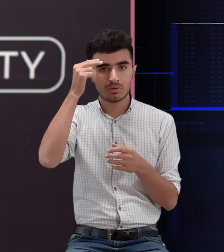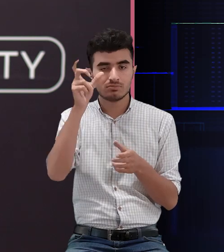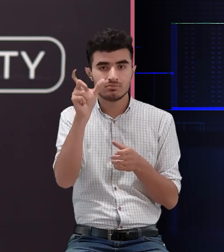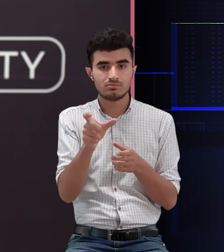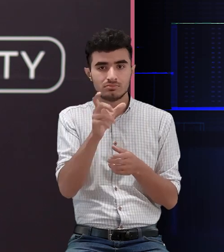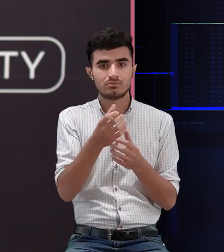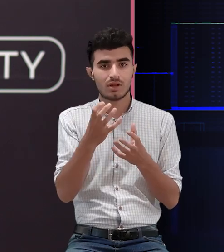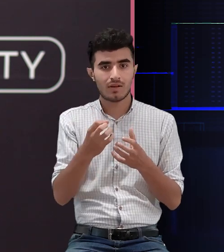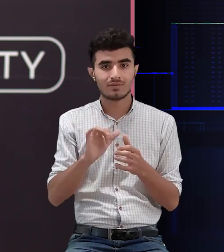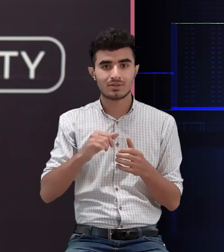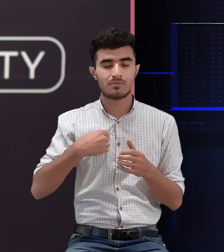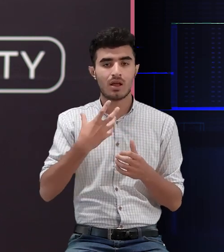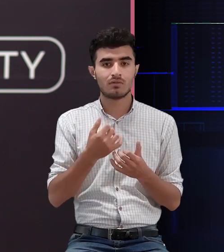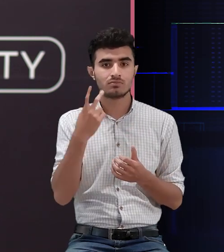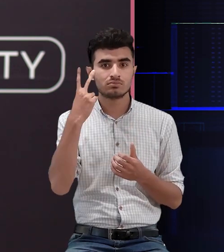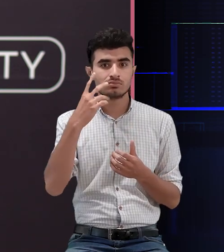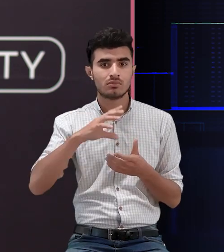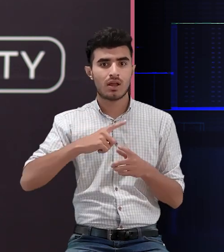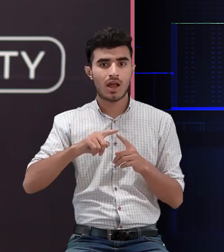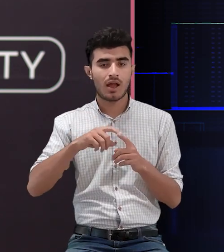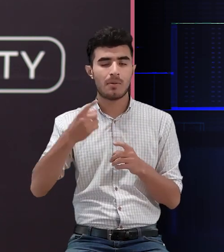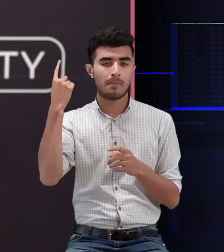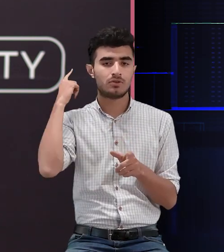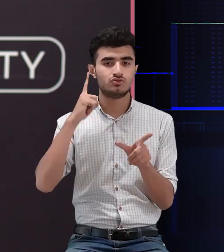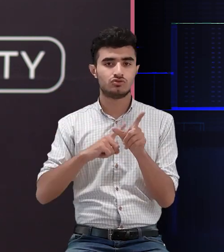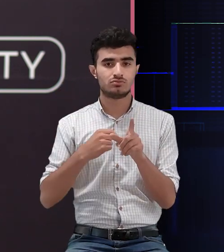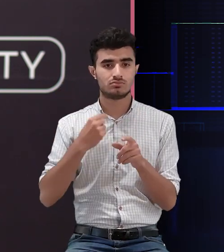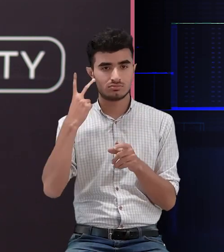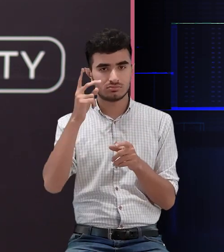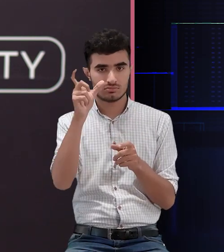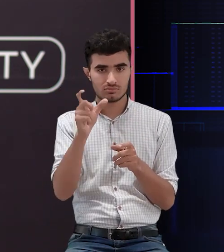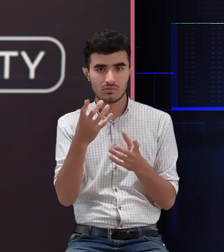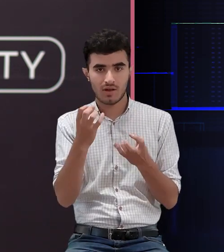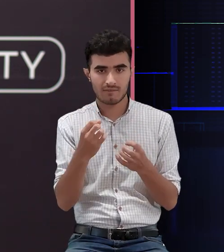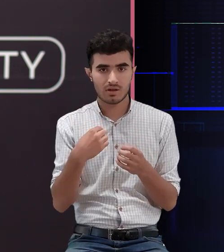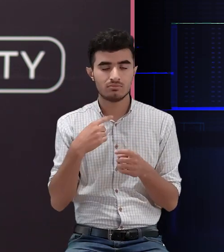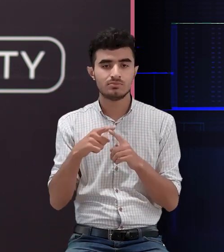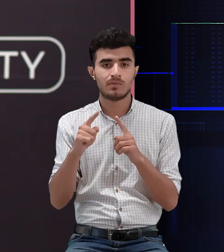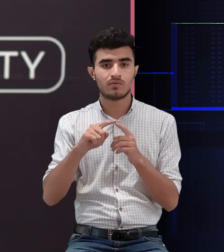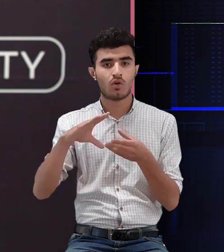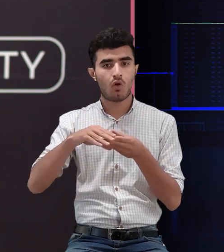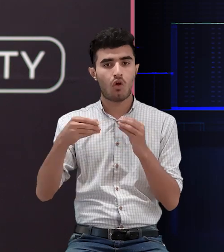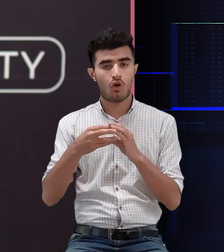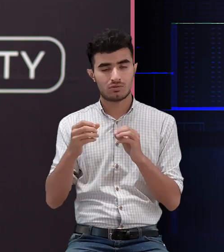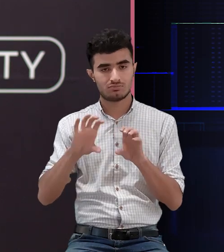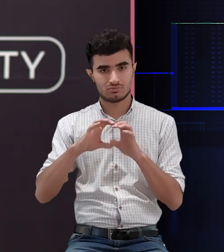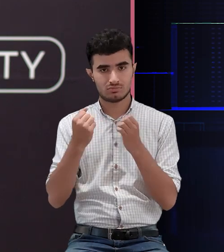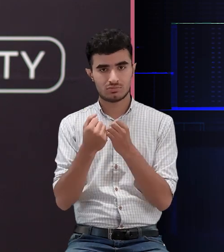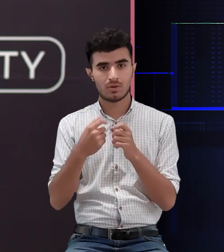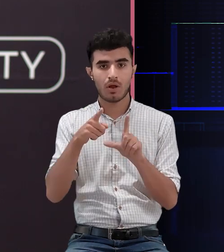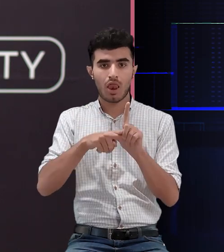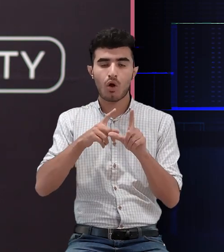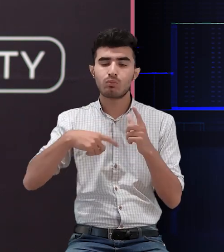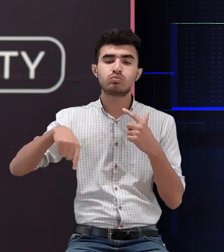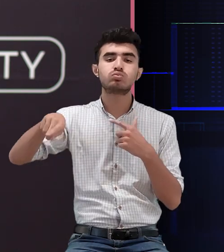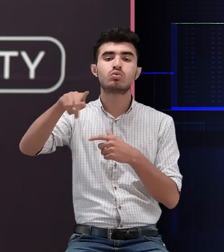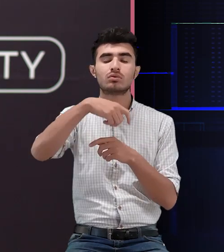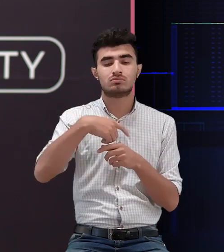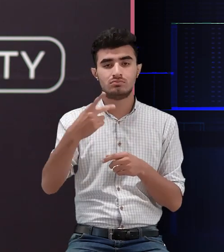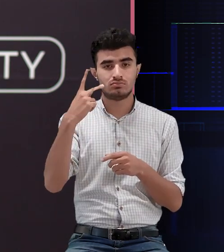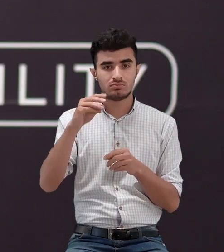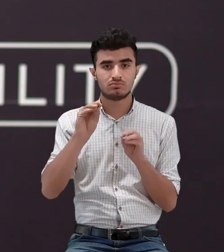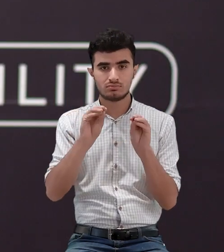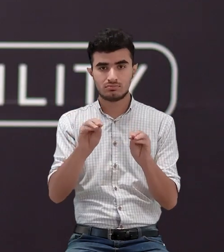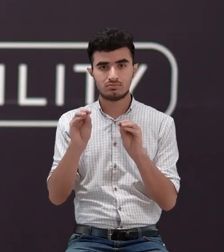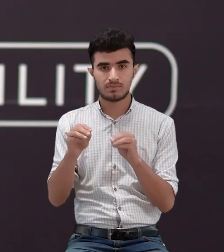ہم نے خود ایک بہت بڑا میراتھن کیا تھا پچھلے سال، جس میں ہمارے بہت اسپانسرز بھی تھے. ہم نے پورے لاہور سے بچوں کے لیے